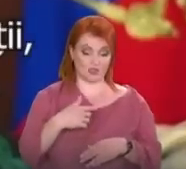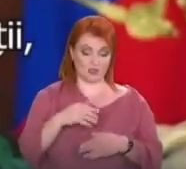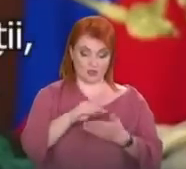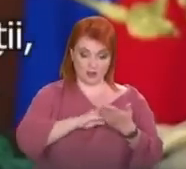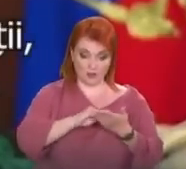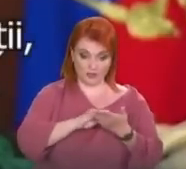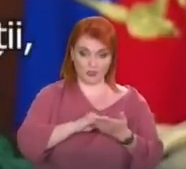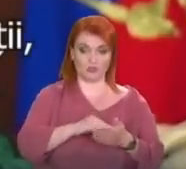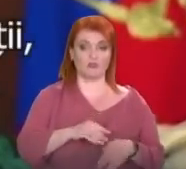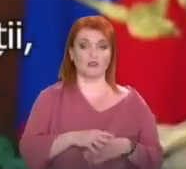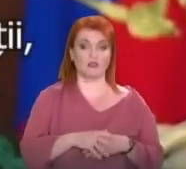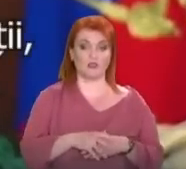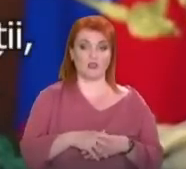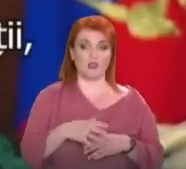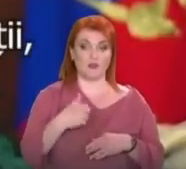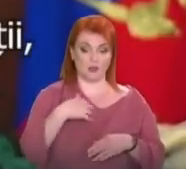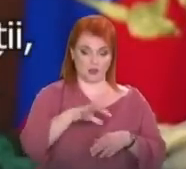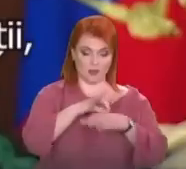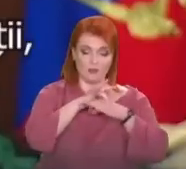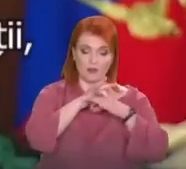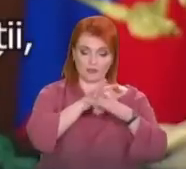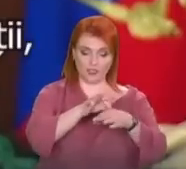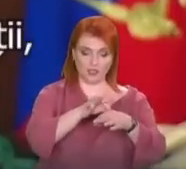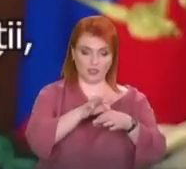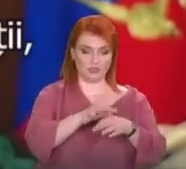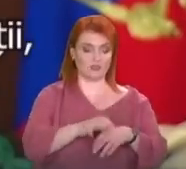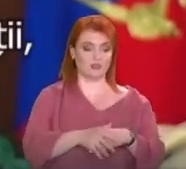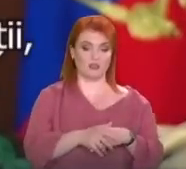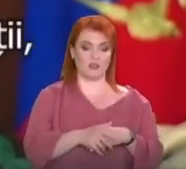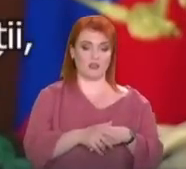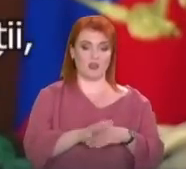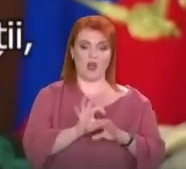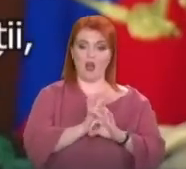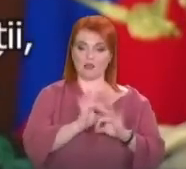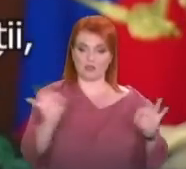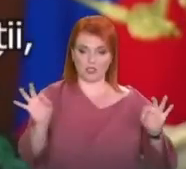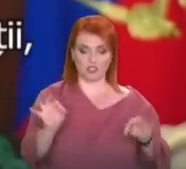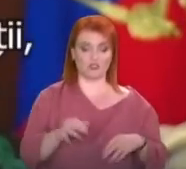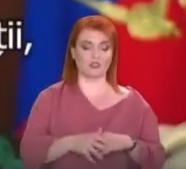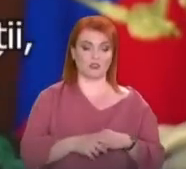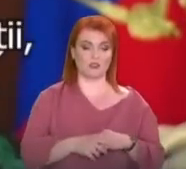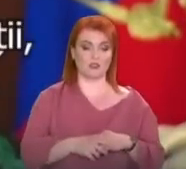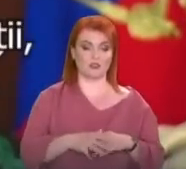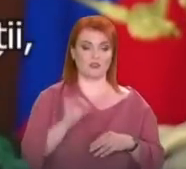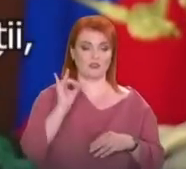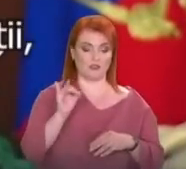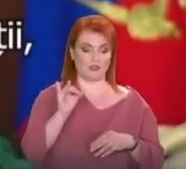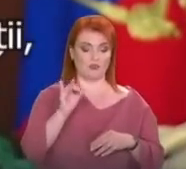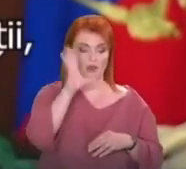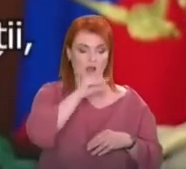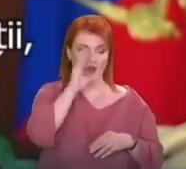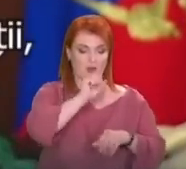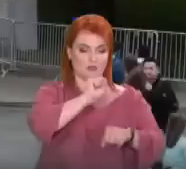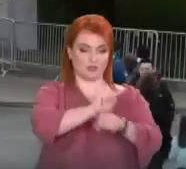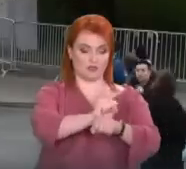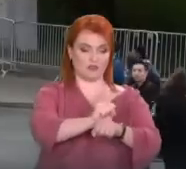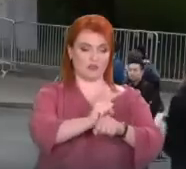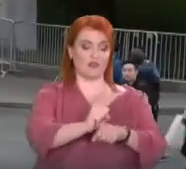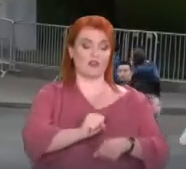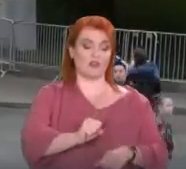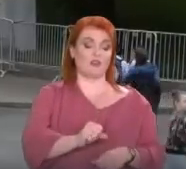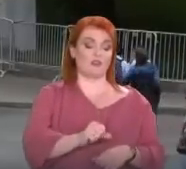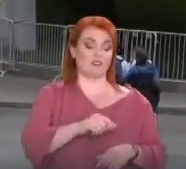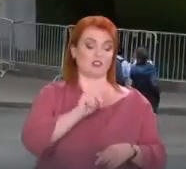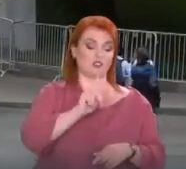была проявлена высочайшая консолидация общества. Исполнительные и законодательные власти на всех уровнях. Путин